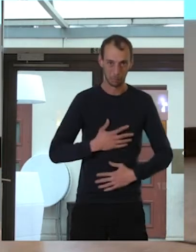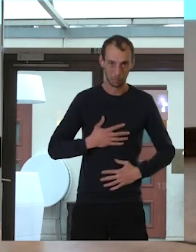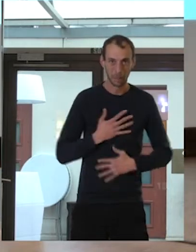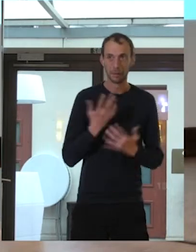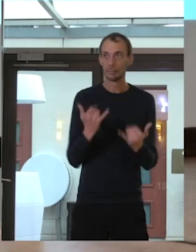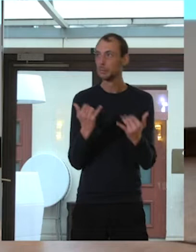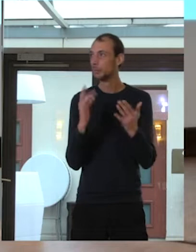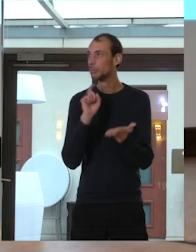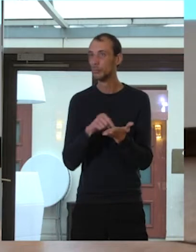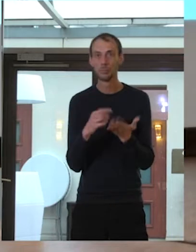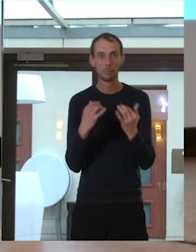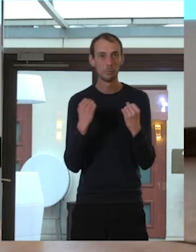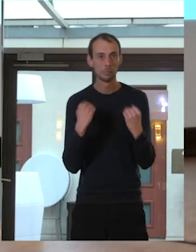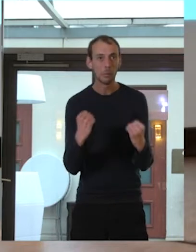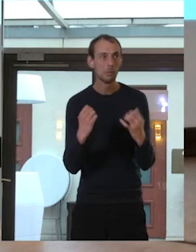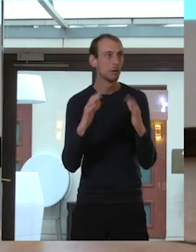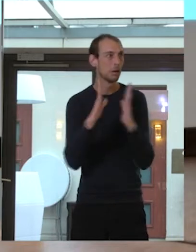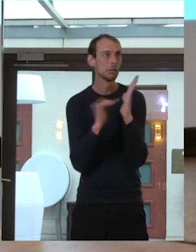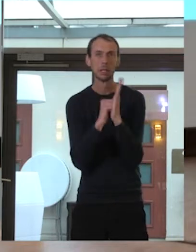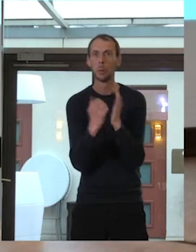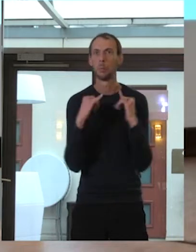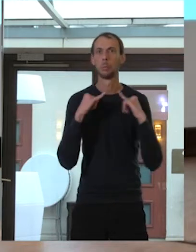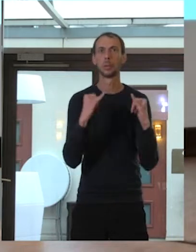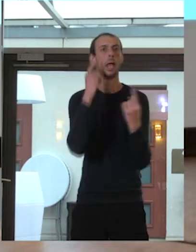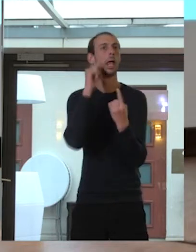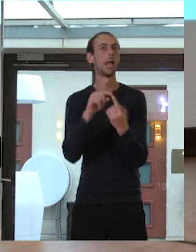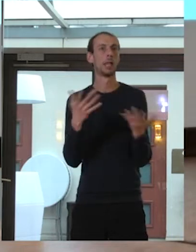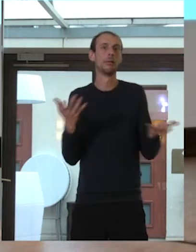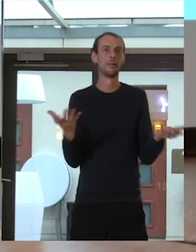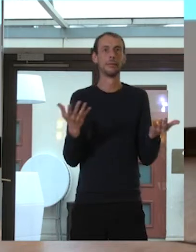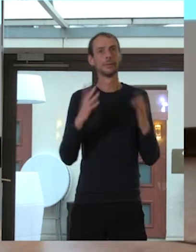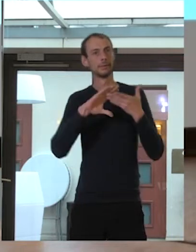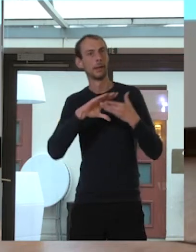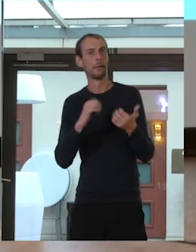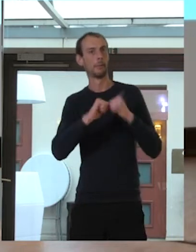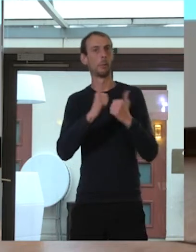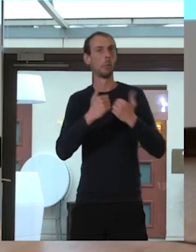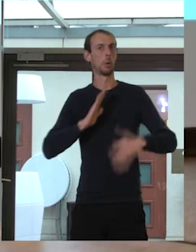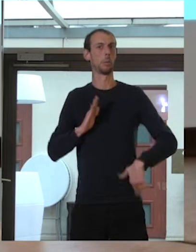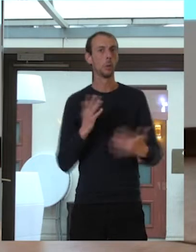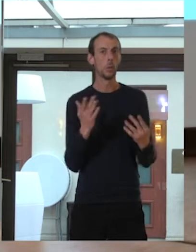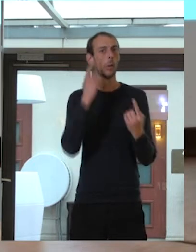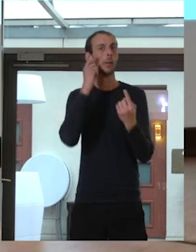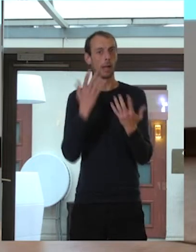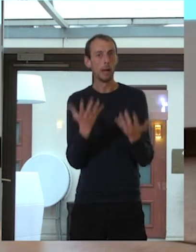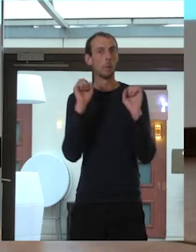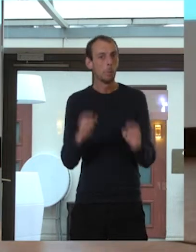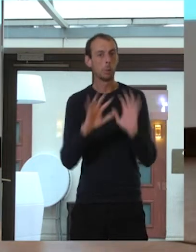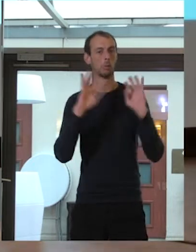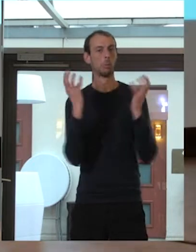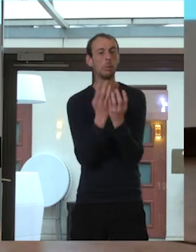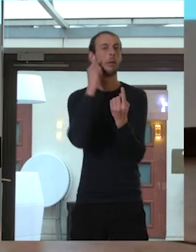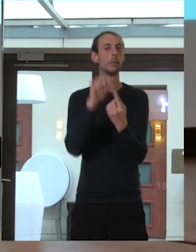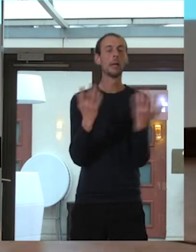symbolique du sport bordelais, pour introduire cette table ronde sur l'égalité femmes-hommes